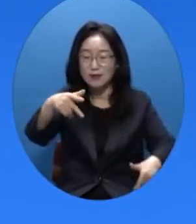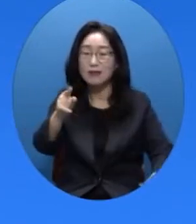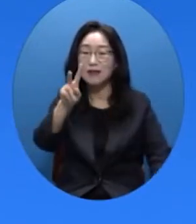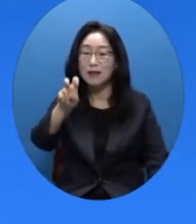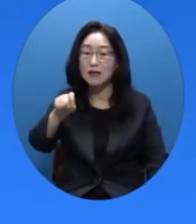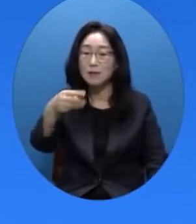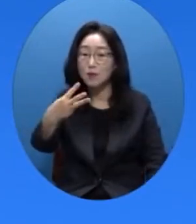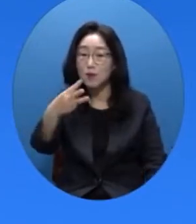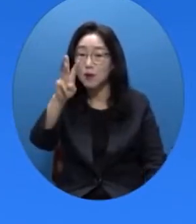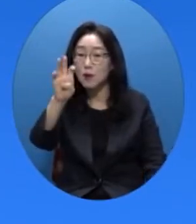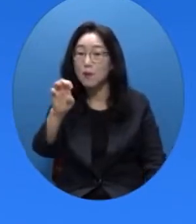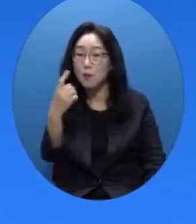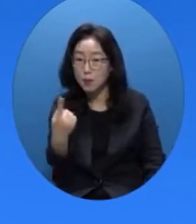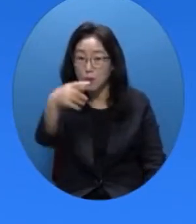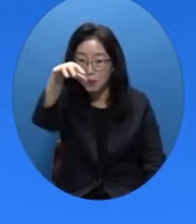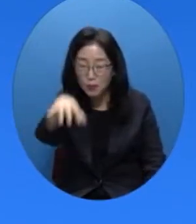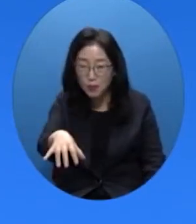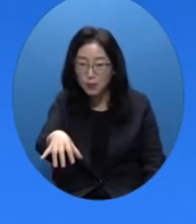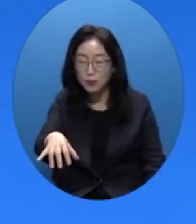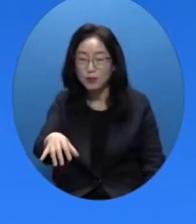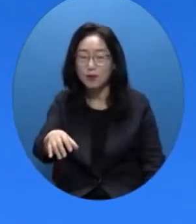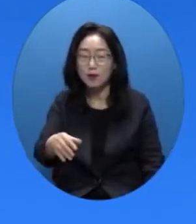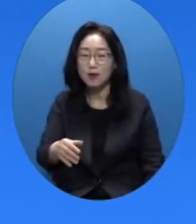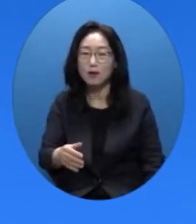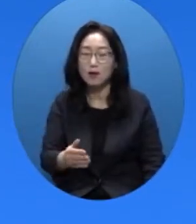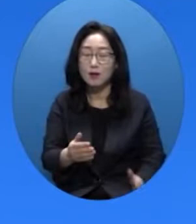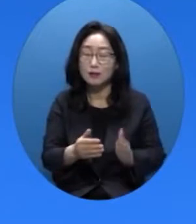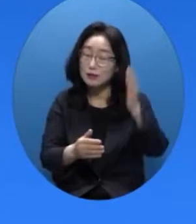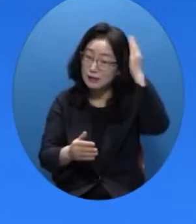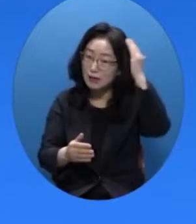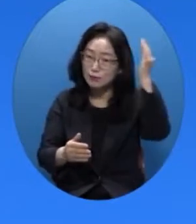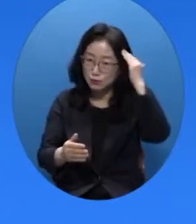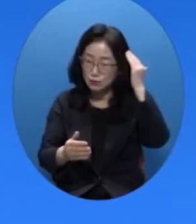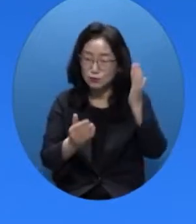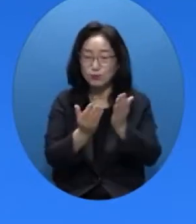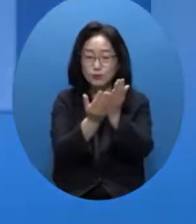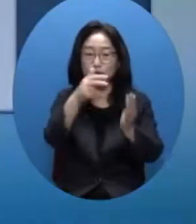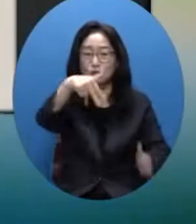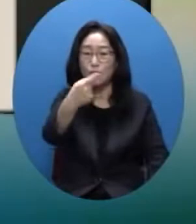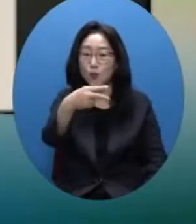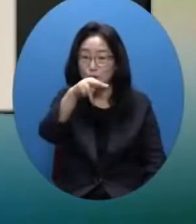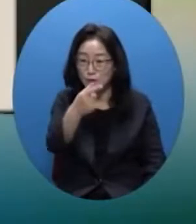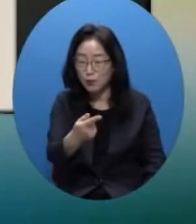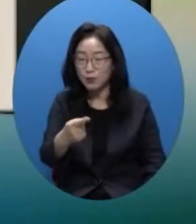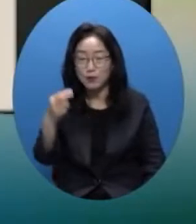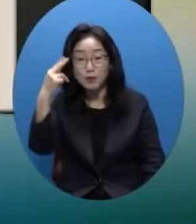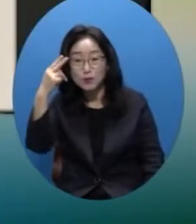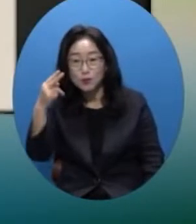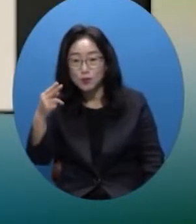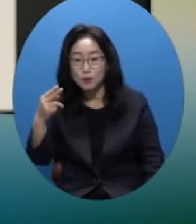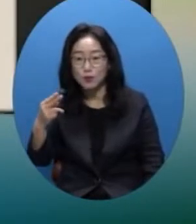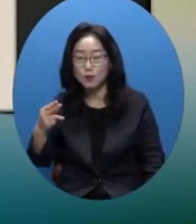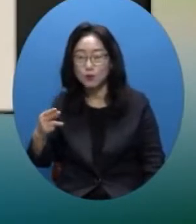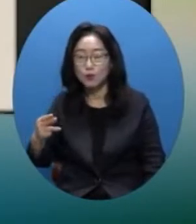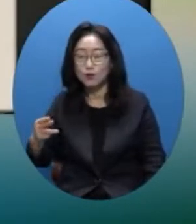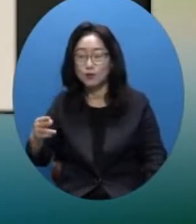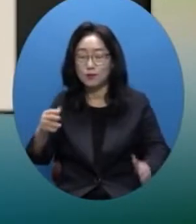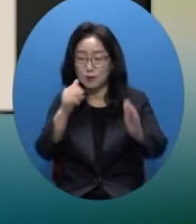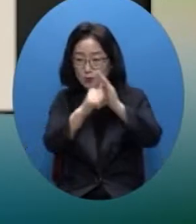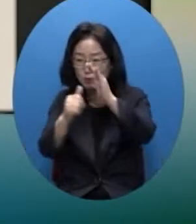조선 미국 주 미소 통상 조약을 맺었습니다 중국의 이용 장 의